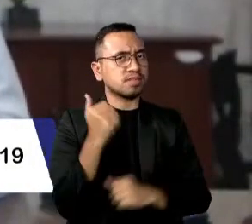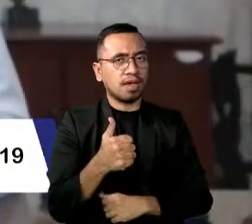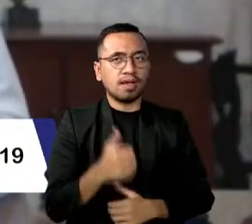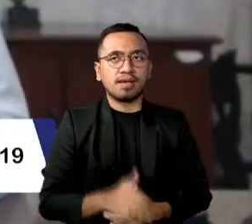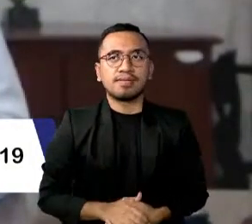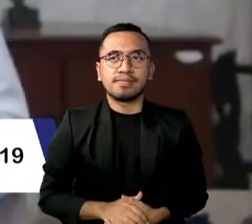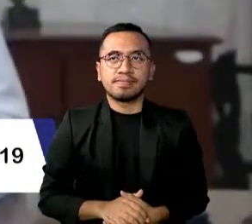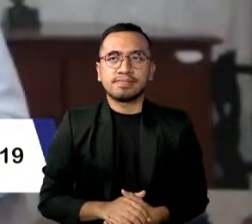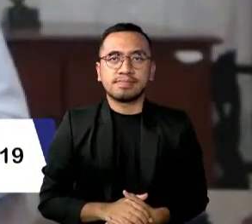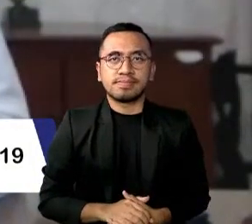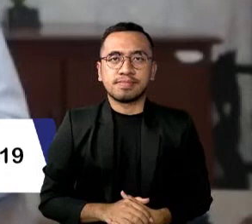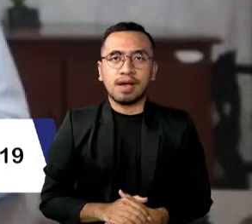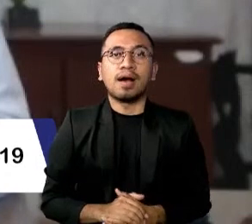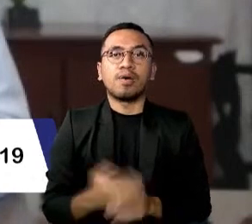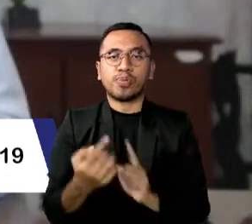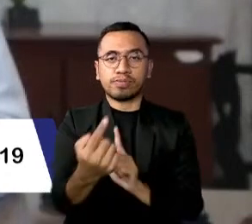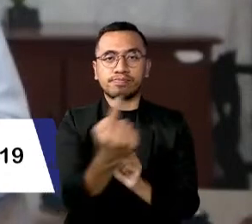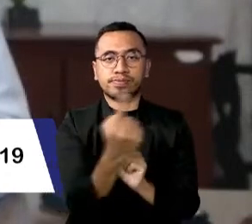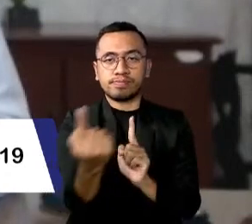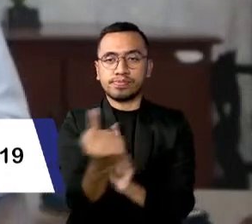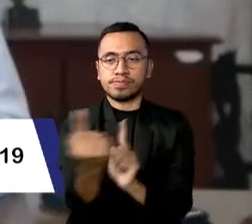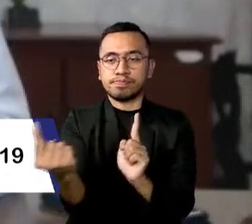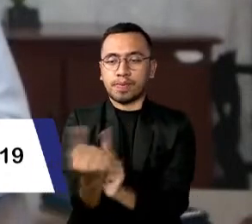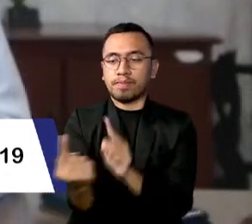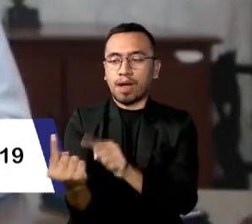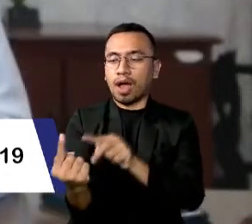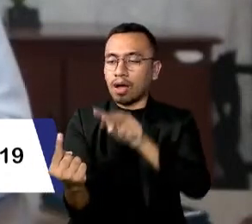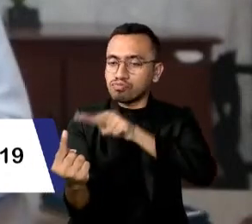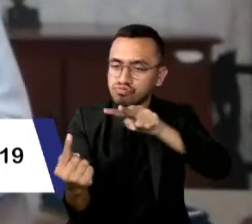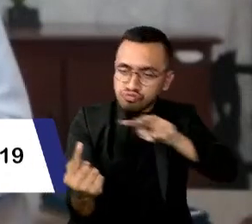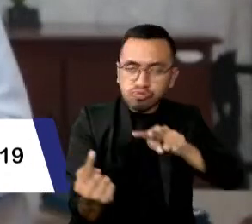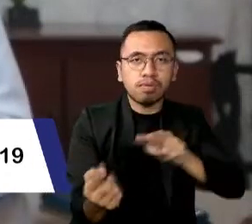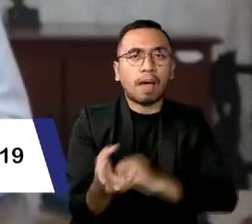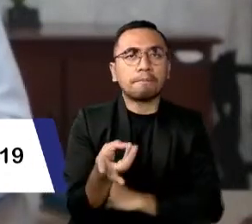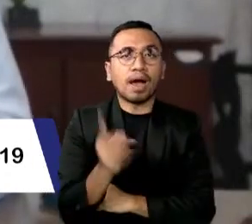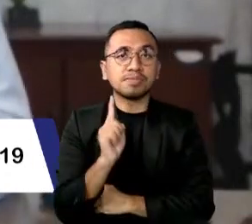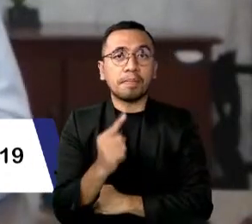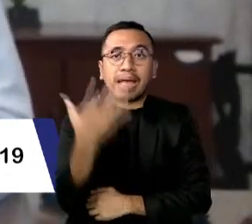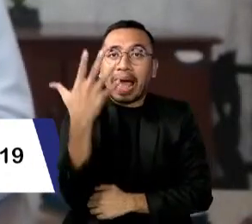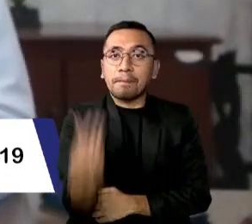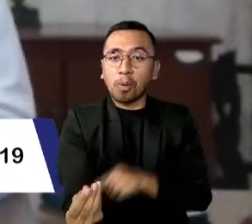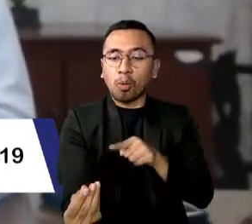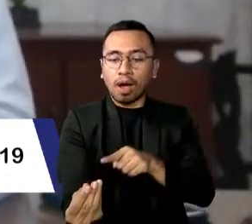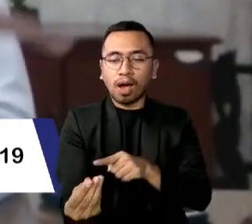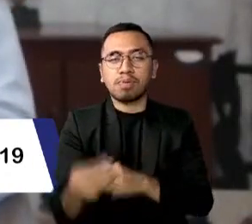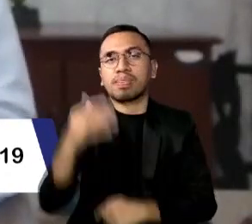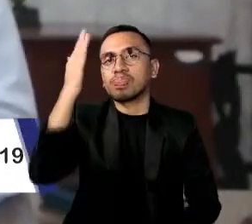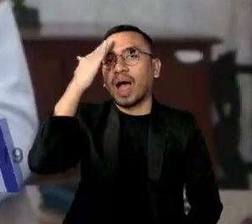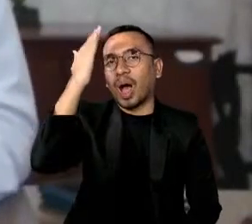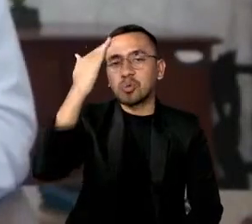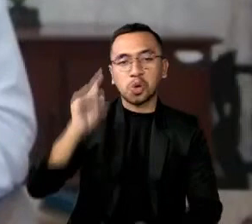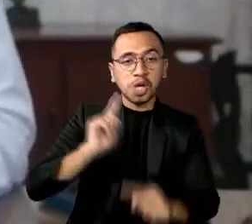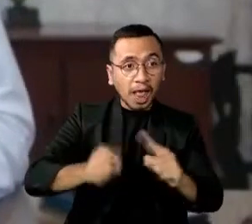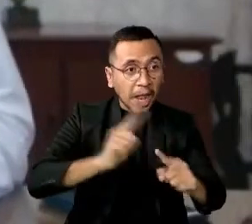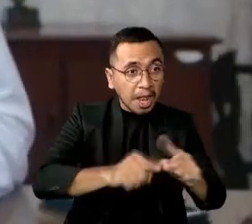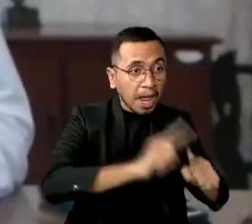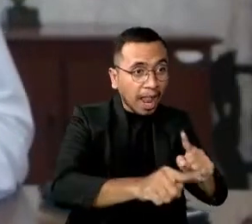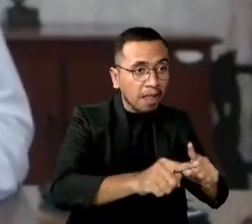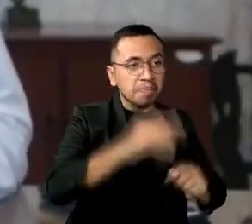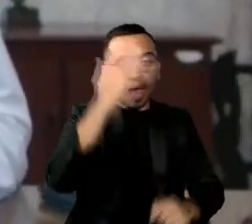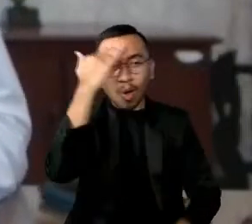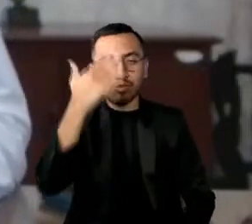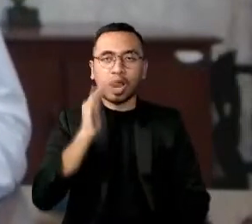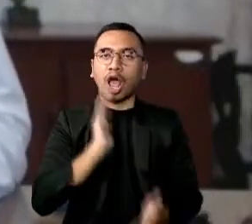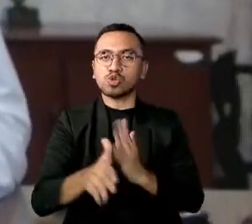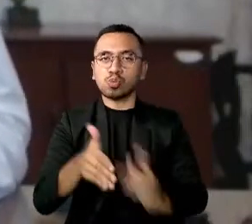Iya pun tartrat mengejar hutang keras sangat sanggup karena kalau di kampung Udah mentok perannya orang mana ini orang mana orang mana tahu